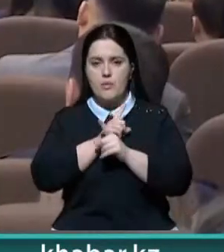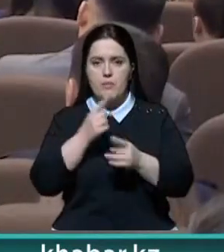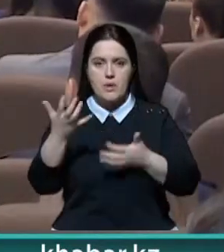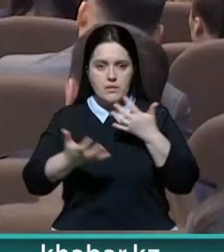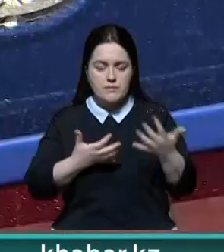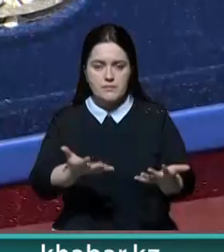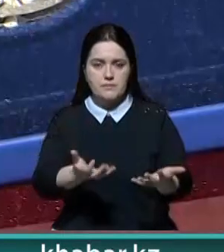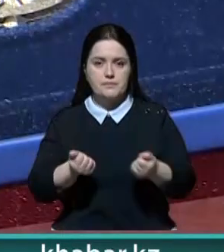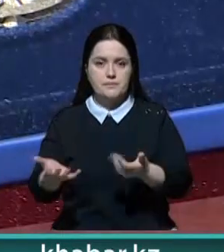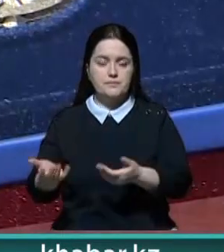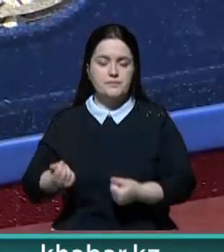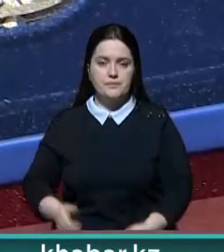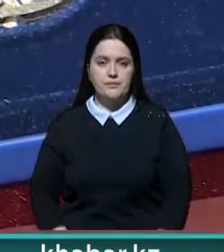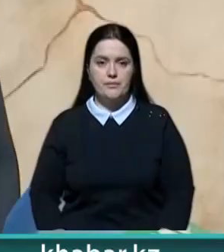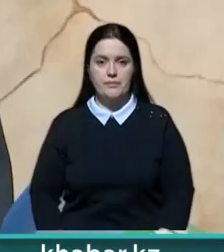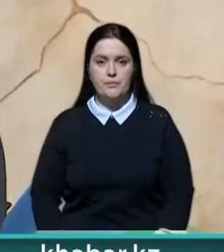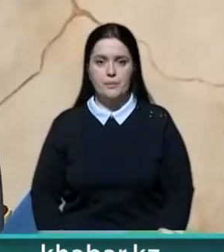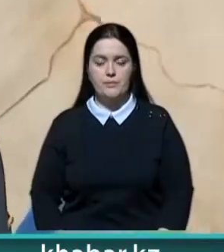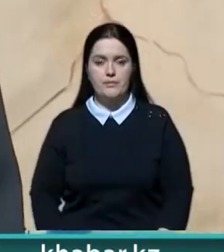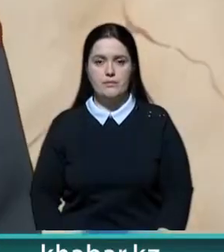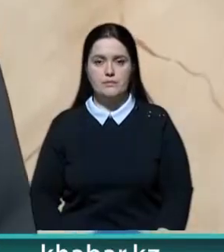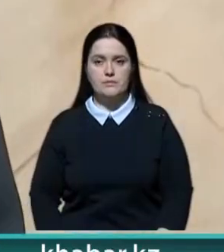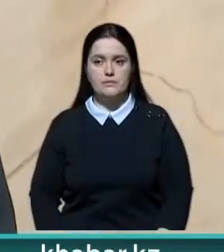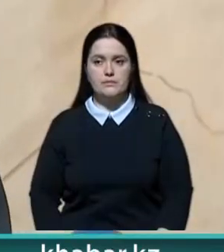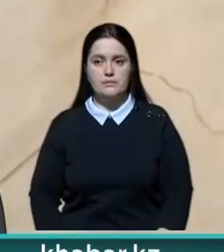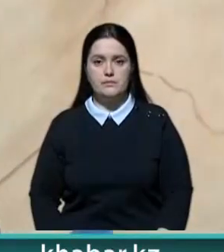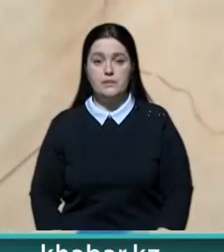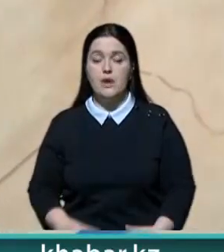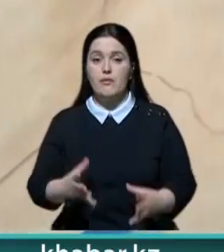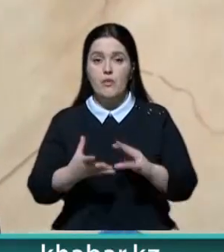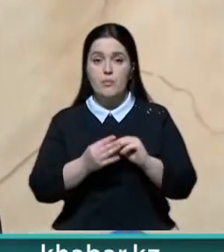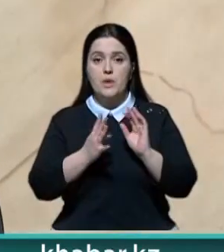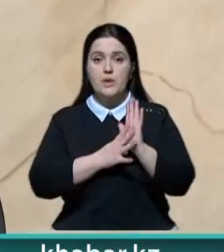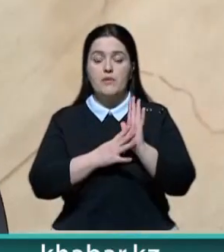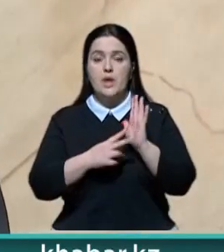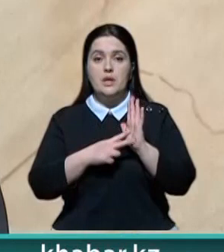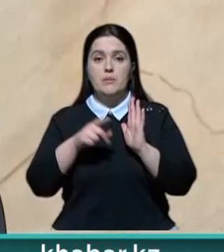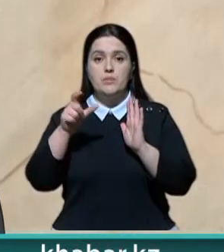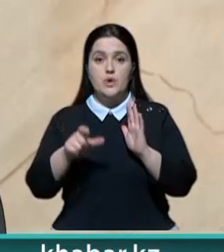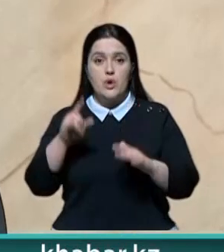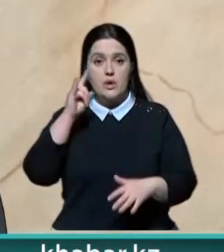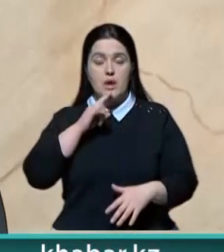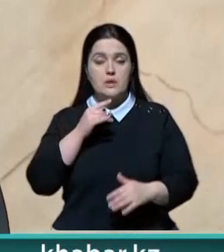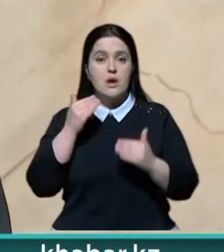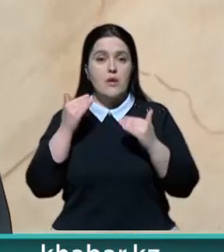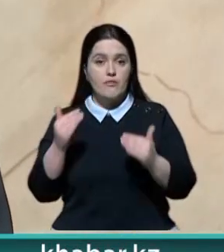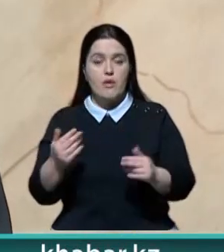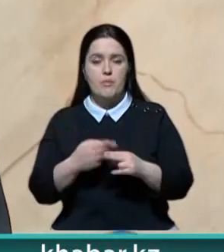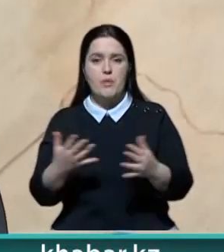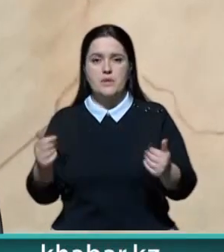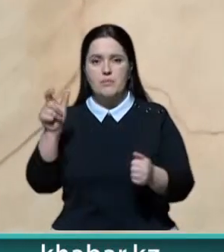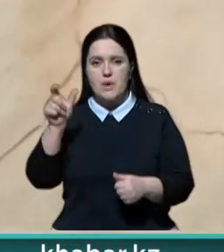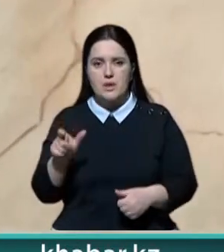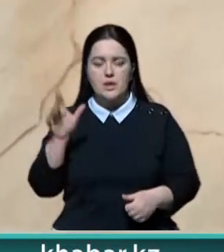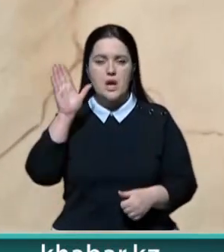80 тел погибших. Общая сложность составляла 97 человек от Казахстана. Это именно спасатели,